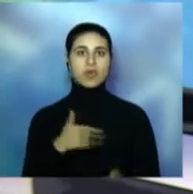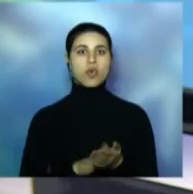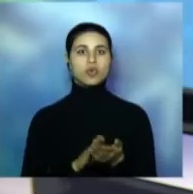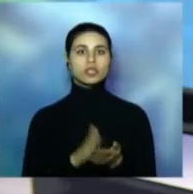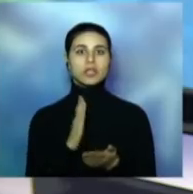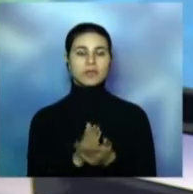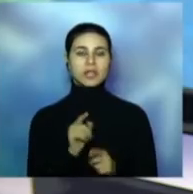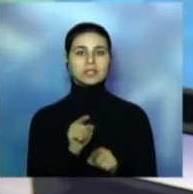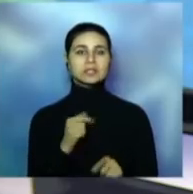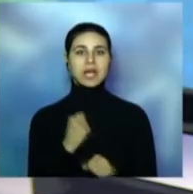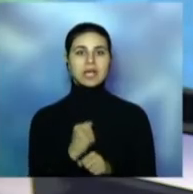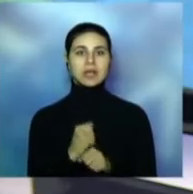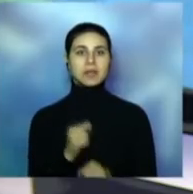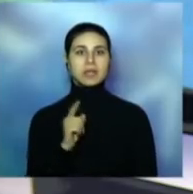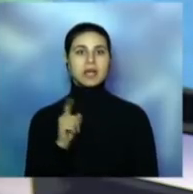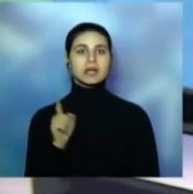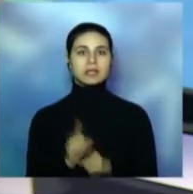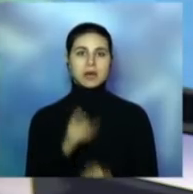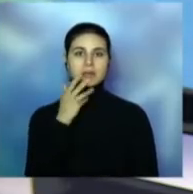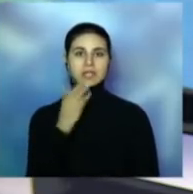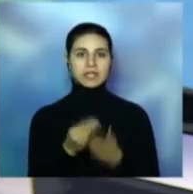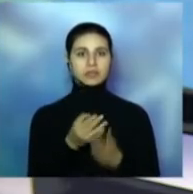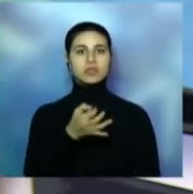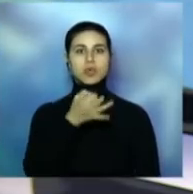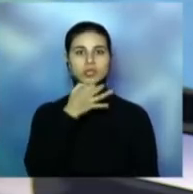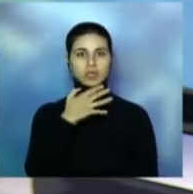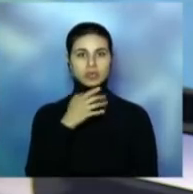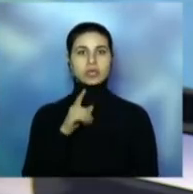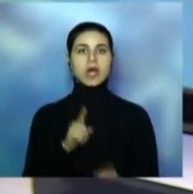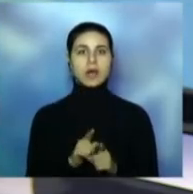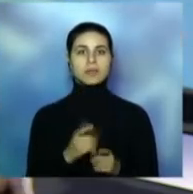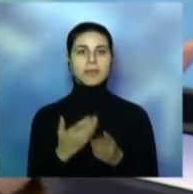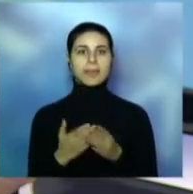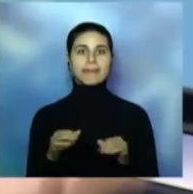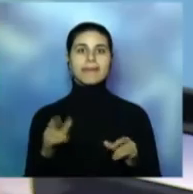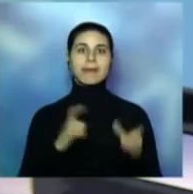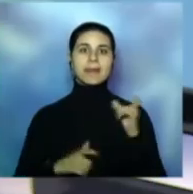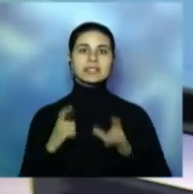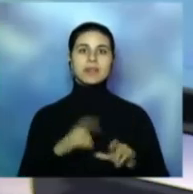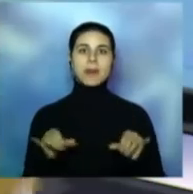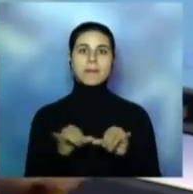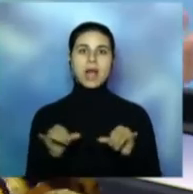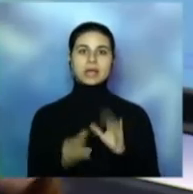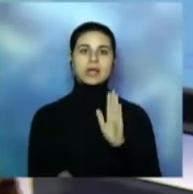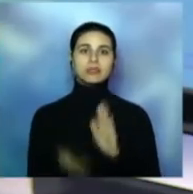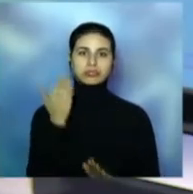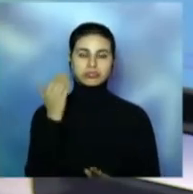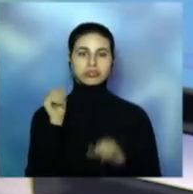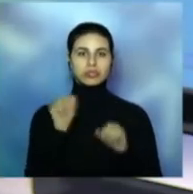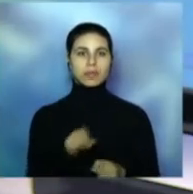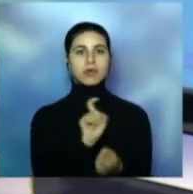ვარ. ისინი აკეთებენ რაღაც აგრესიულს, თავმოსაწონებელს, აუყირავებენ დაუშვათ მასწავლებელს, მაგიდას, ამსხვრევენ